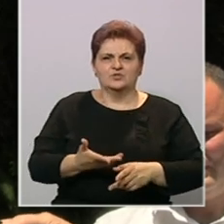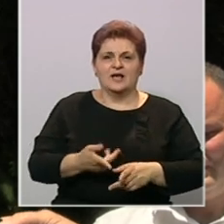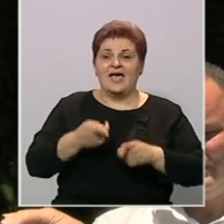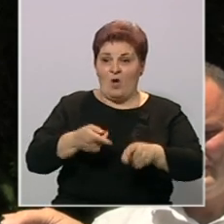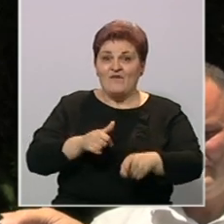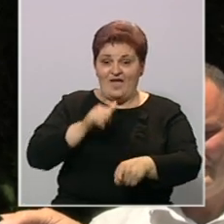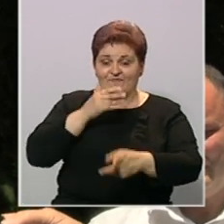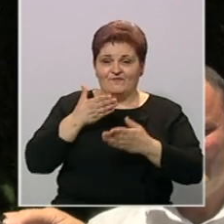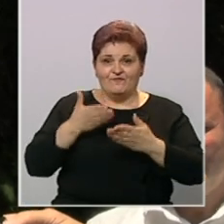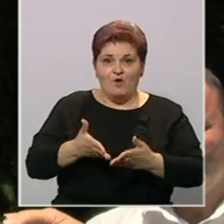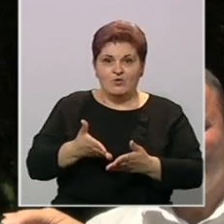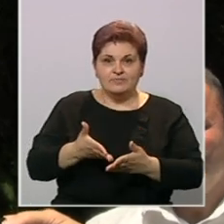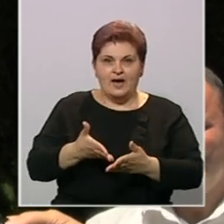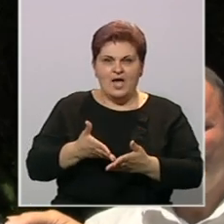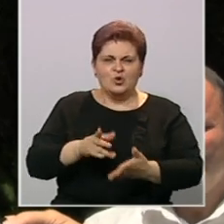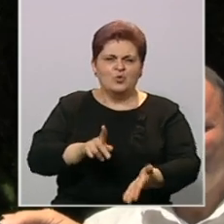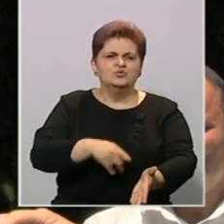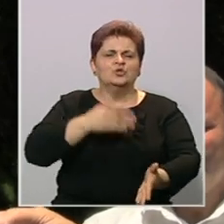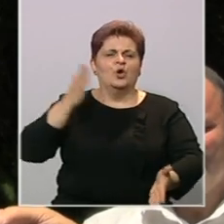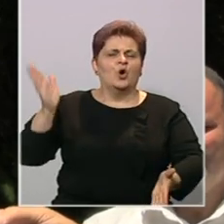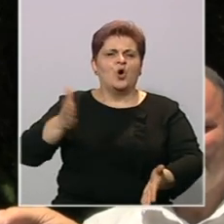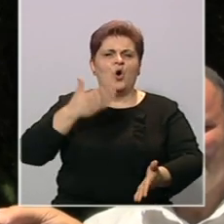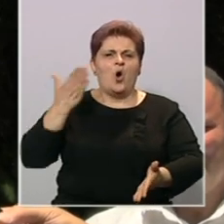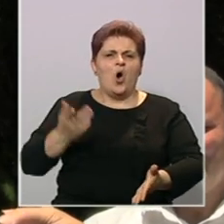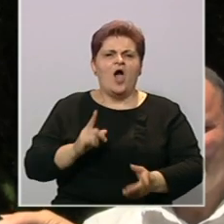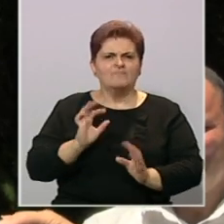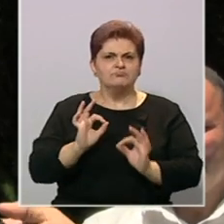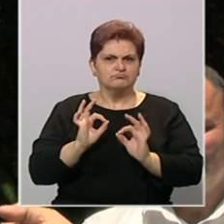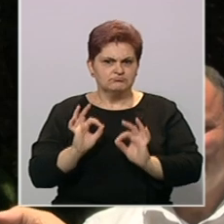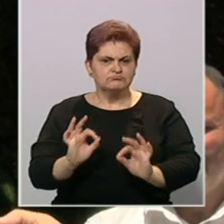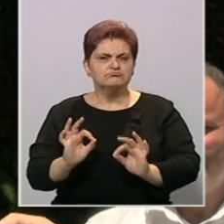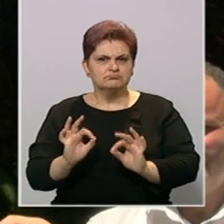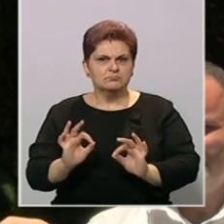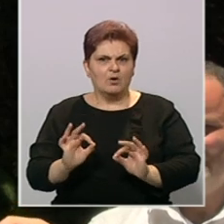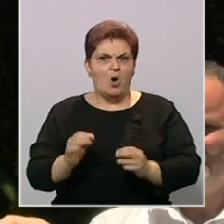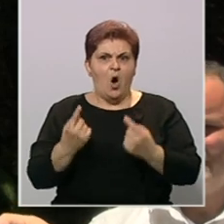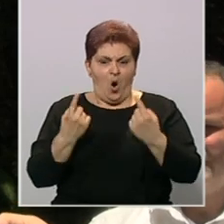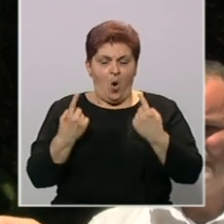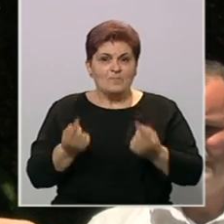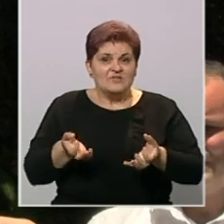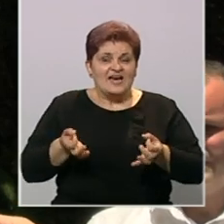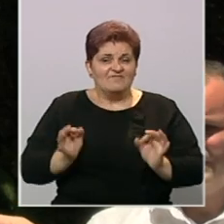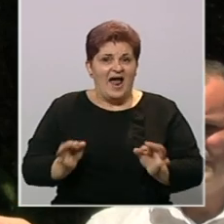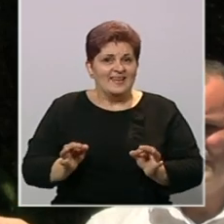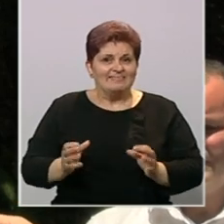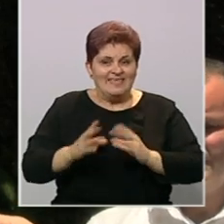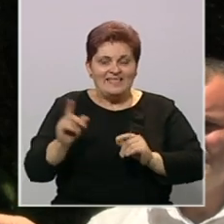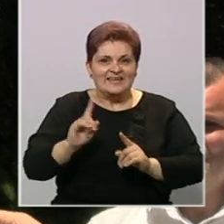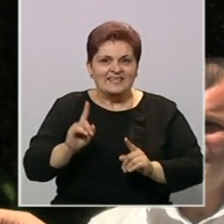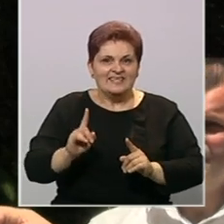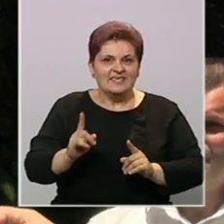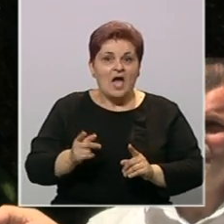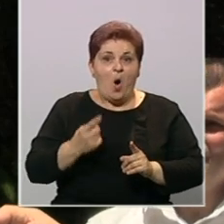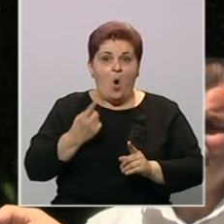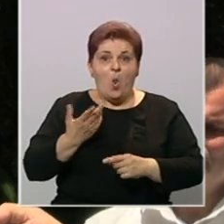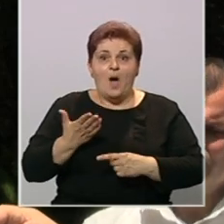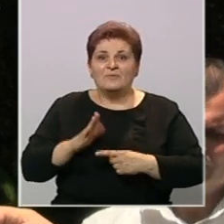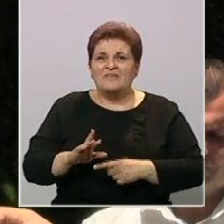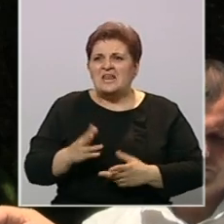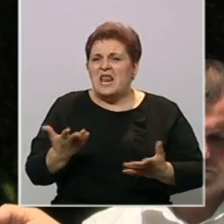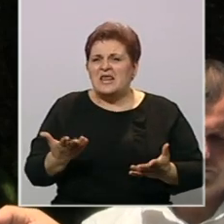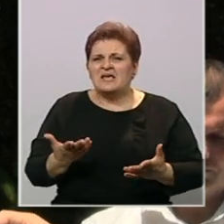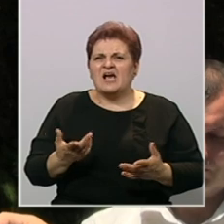voda kroz dugi niz godina veoma stabilna i ona je postojanog kvaliteta, tako da ono što je prisustvo elemenata,